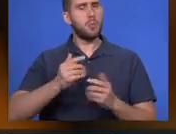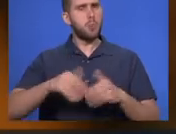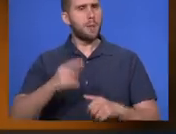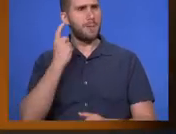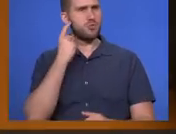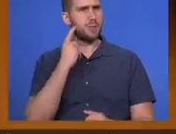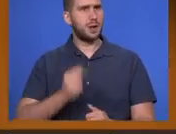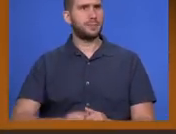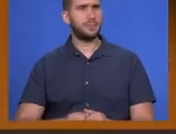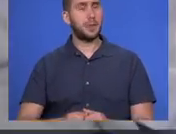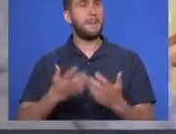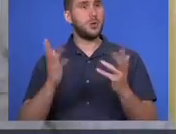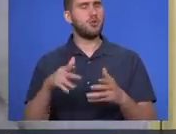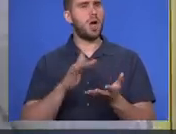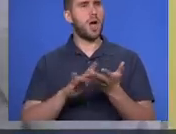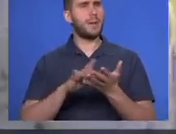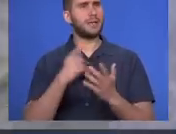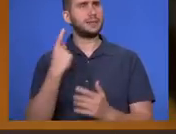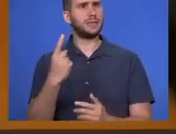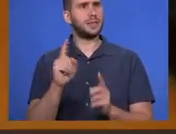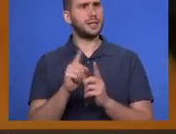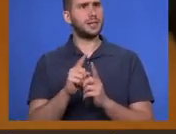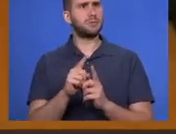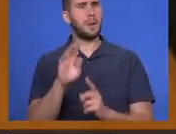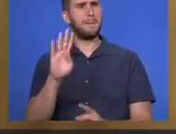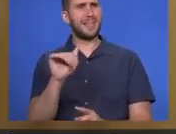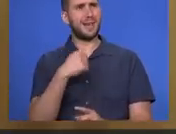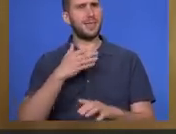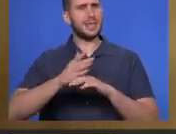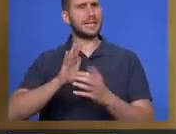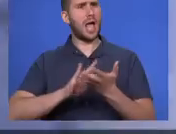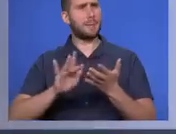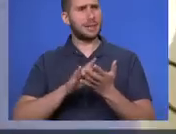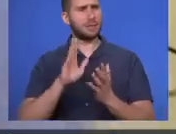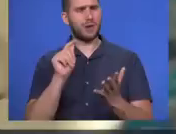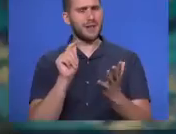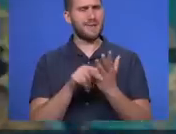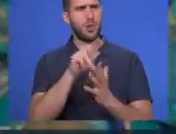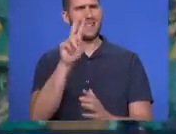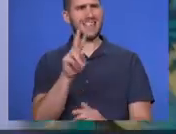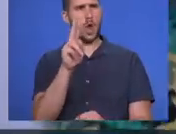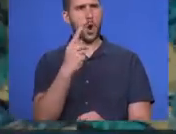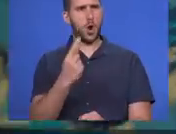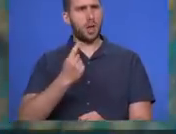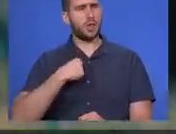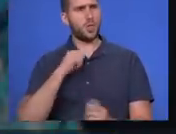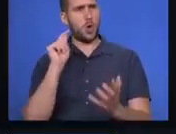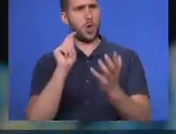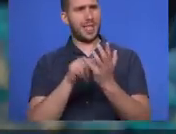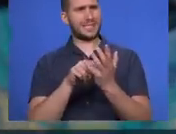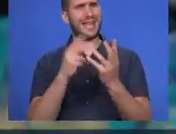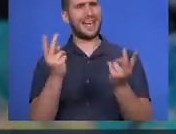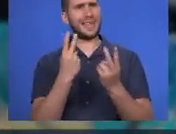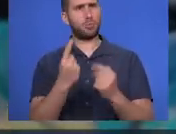שמוגבל בשמיעה. בגדול יש לי אפליקציה שהיא בעצם בטיר. Okay. אני נכנסת לאפליקציה. יש פה את הכפתור הכחול, אנחנו לוחצים על לחיצה